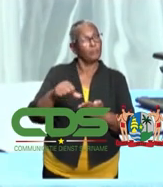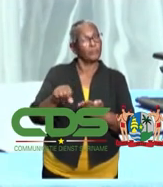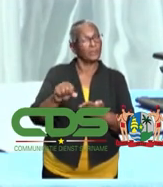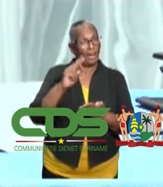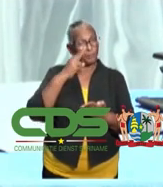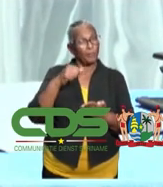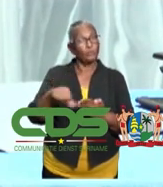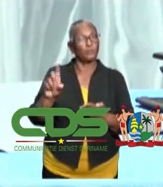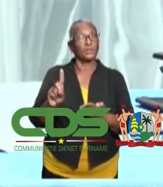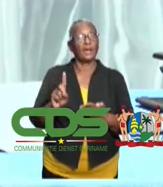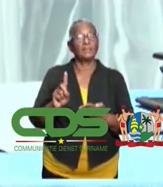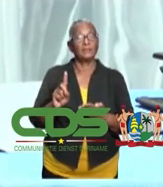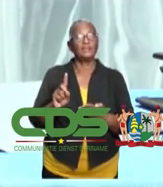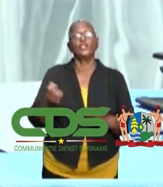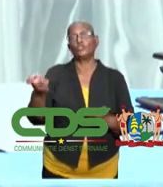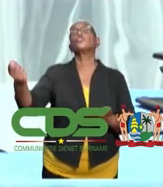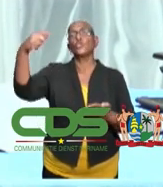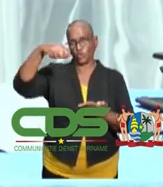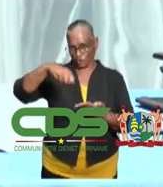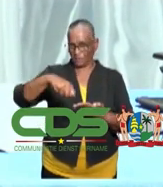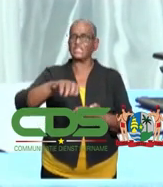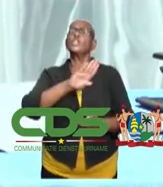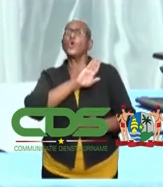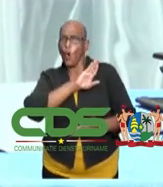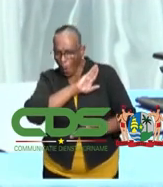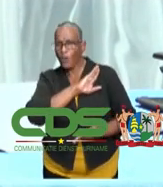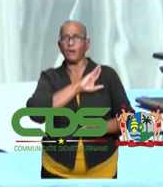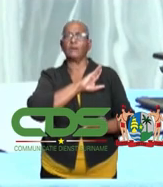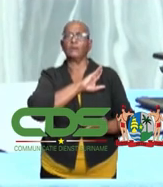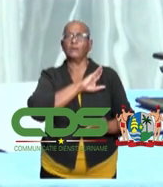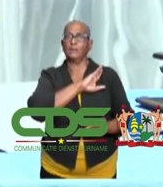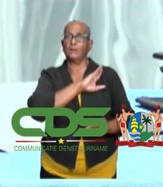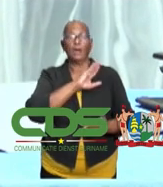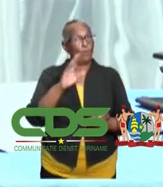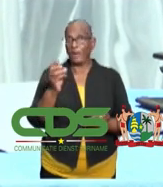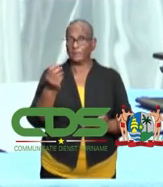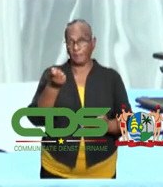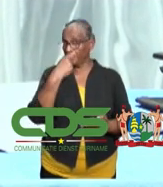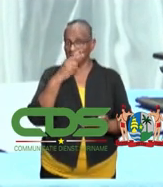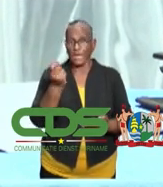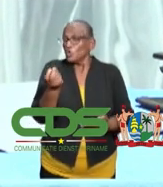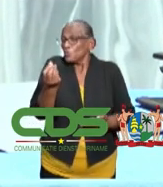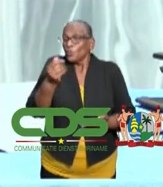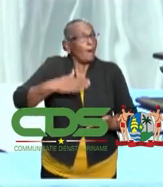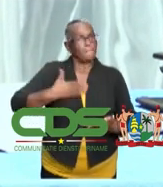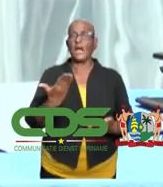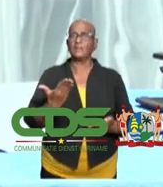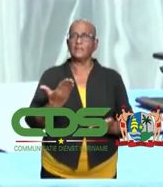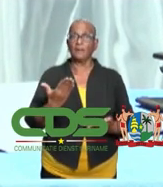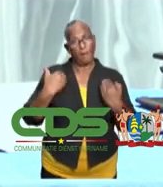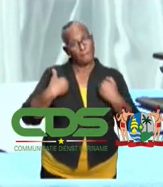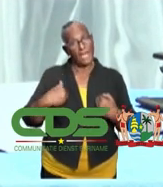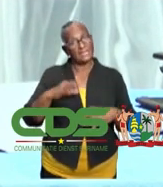zal er een subsidie plaatsvinden, namelijk naar de medicijnen toe. En